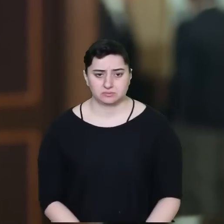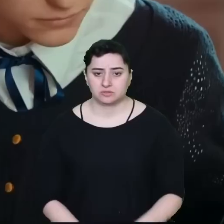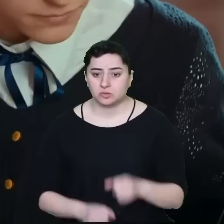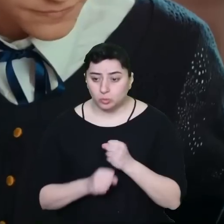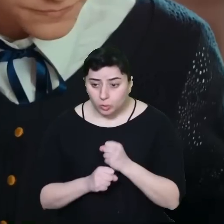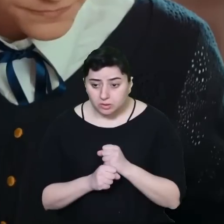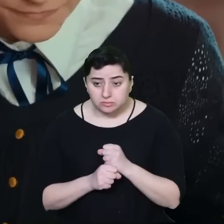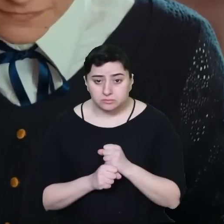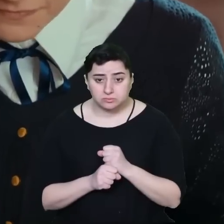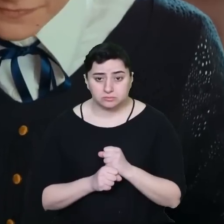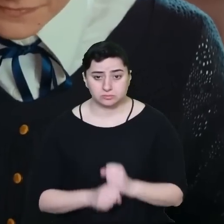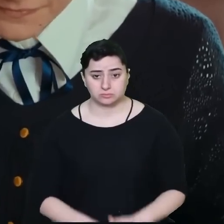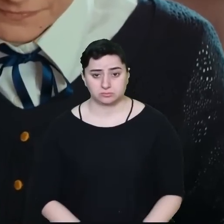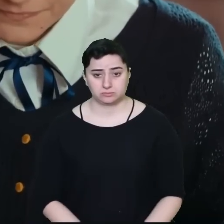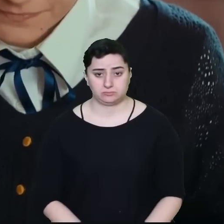Güler.